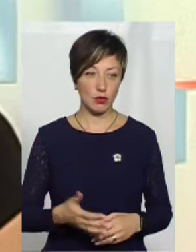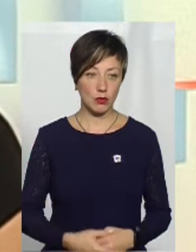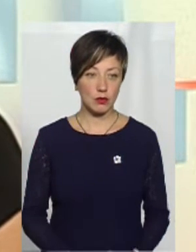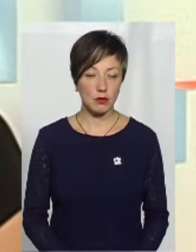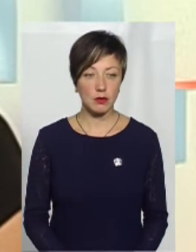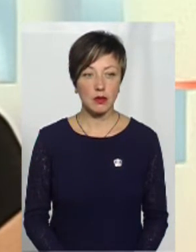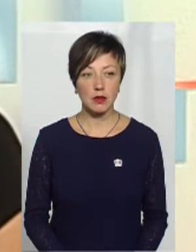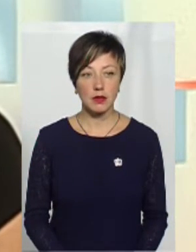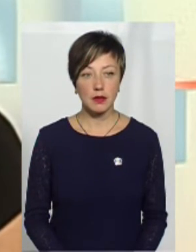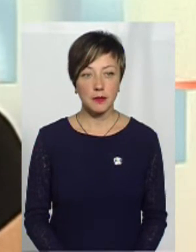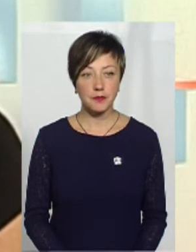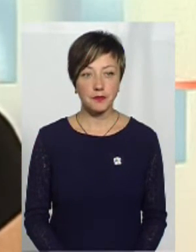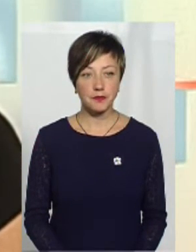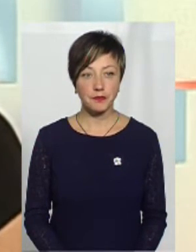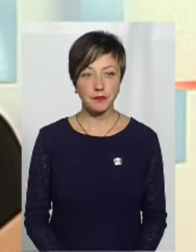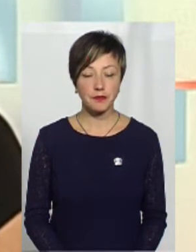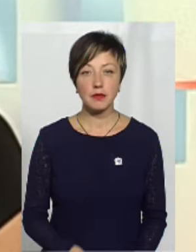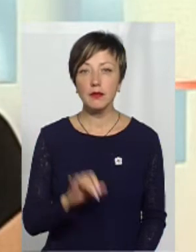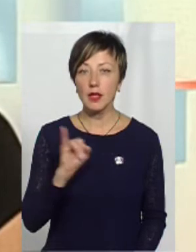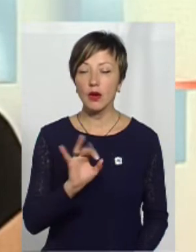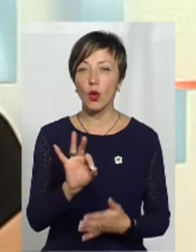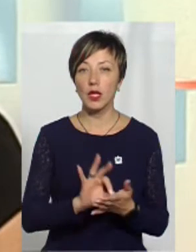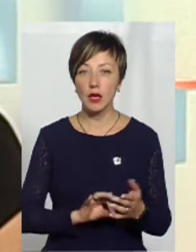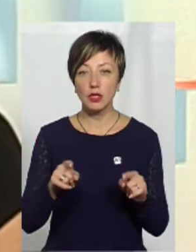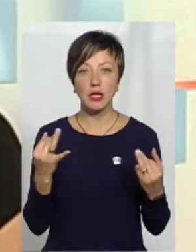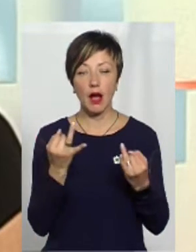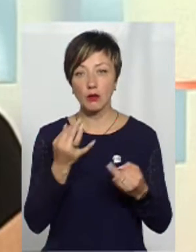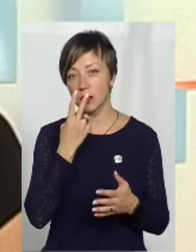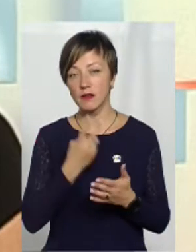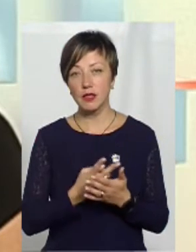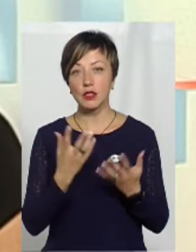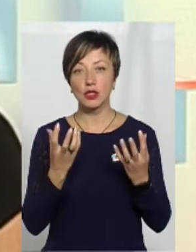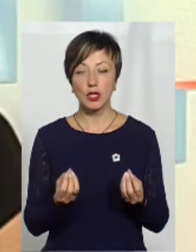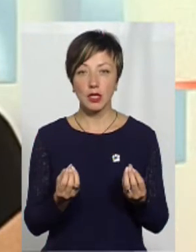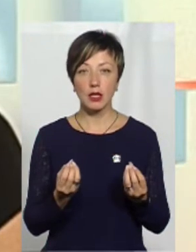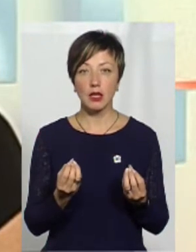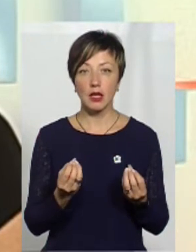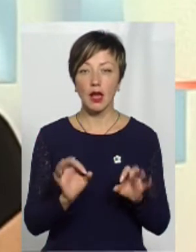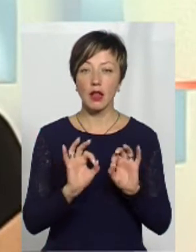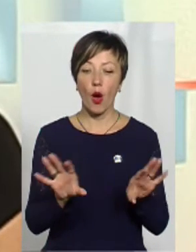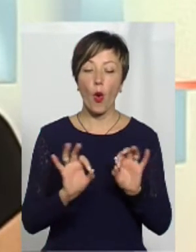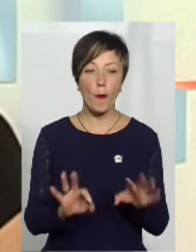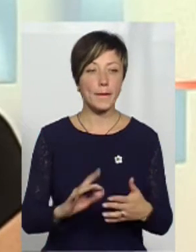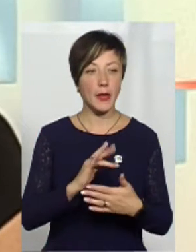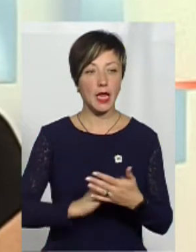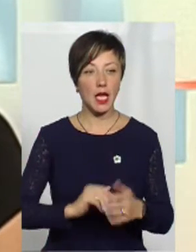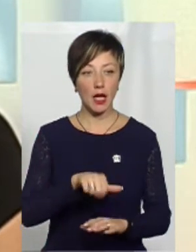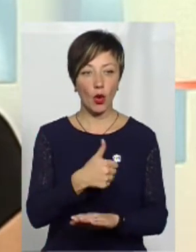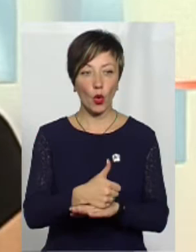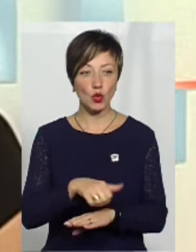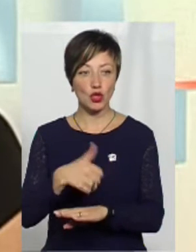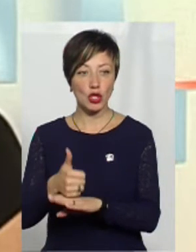припиняти тих дій, які вони вчиняють. І одразу тут цікаво подивитися ще на коментарі